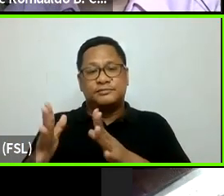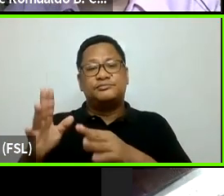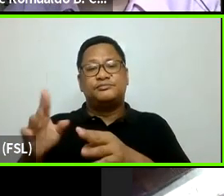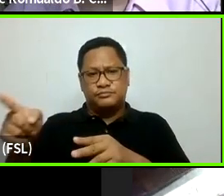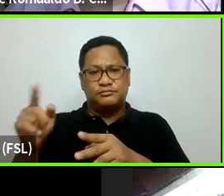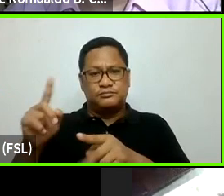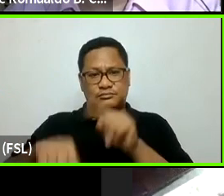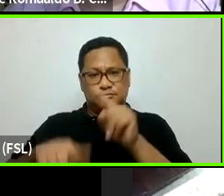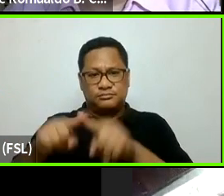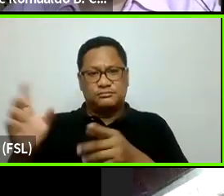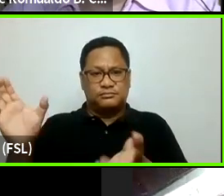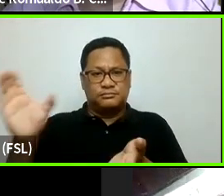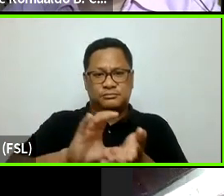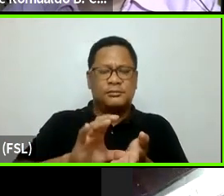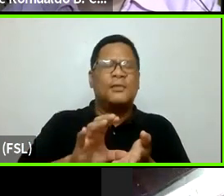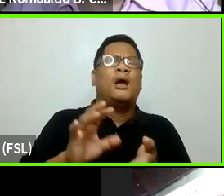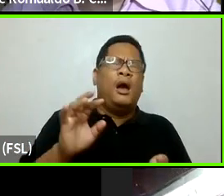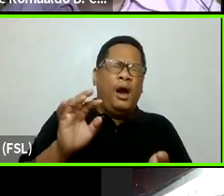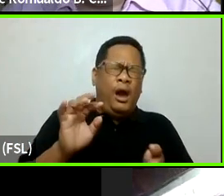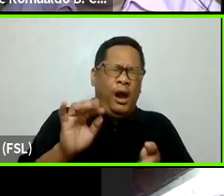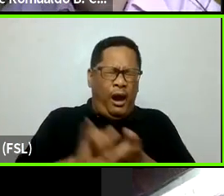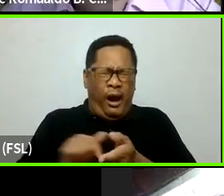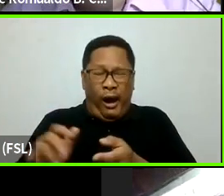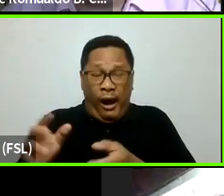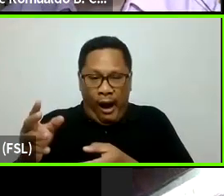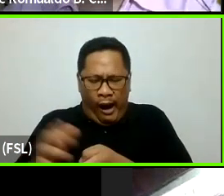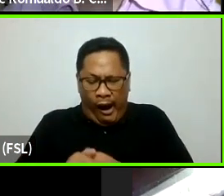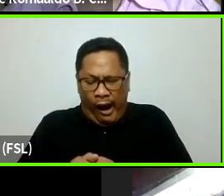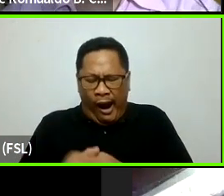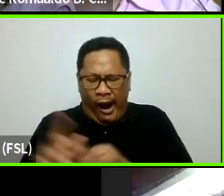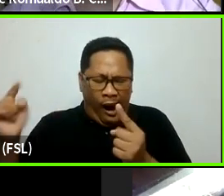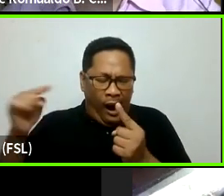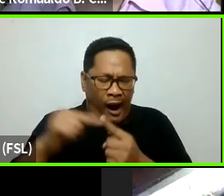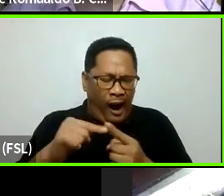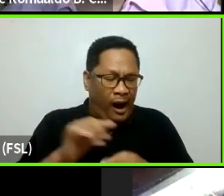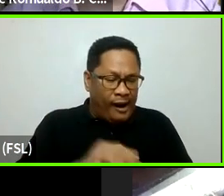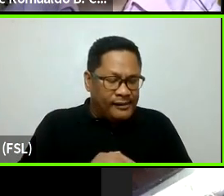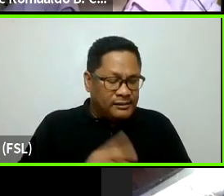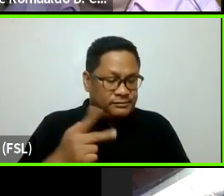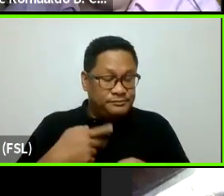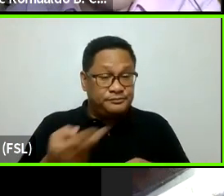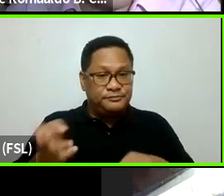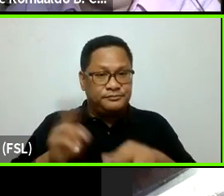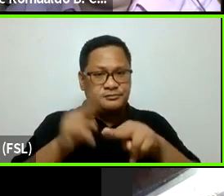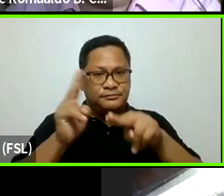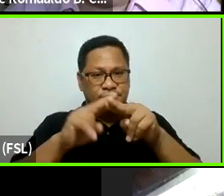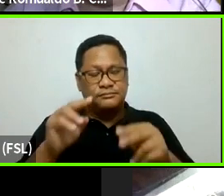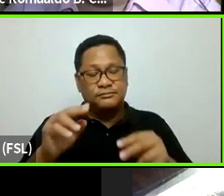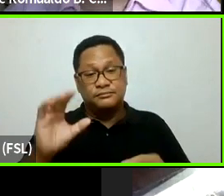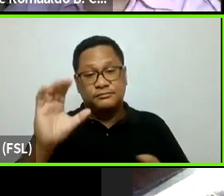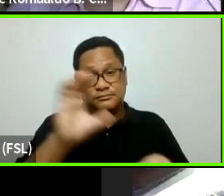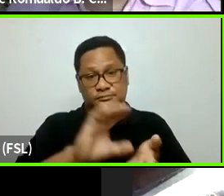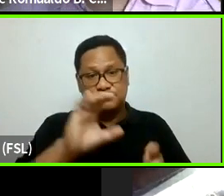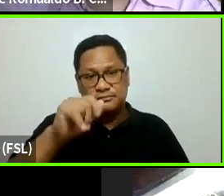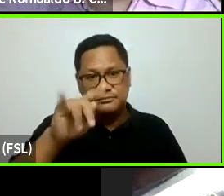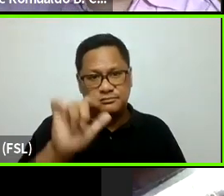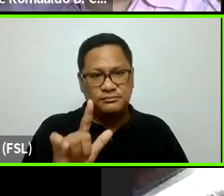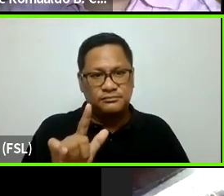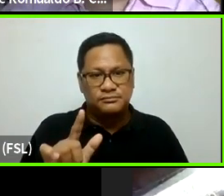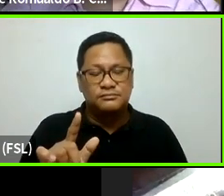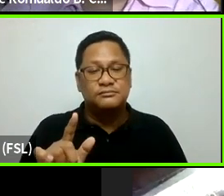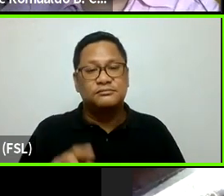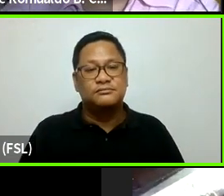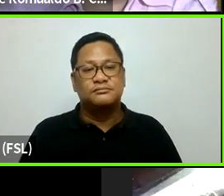yung nagpaikot. Okay? Hanggang sa dumami na yung kanyang kapital, nagkahiwalay